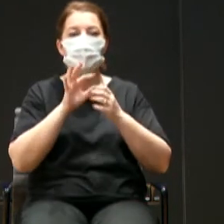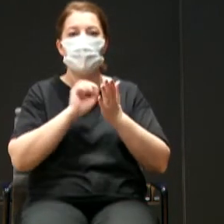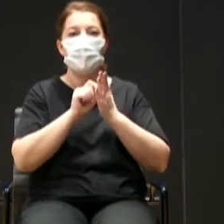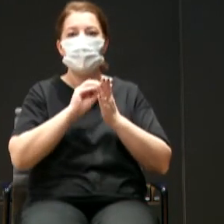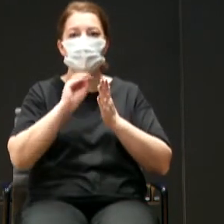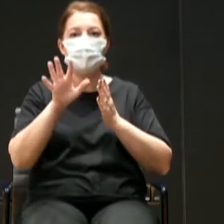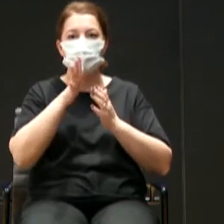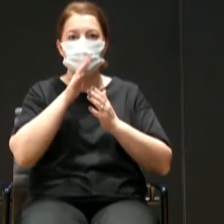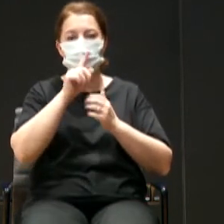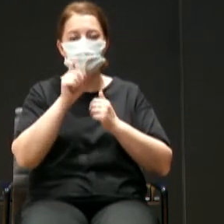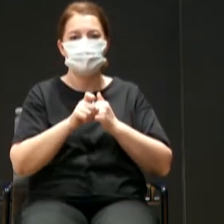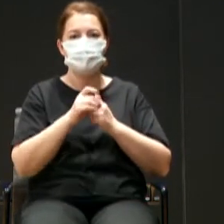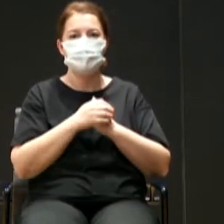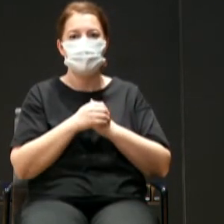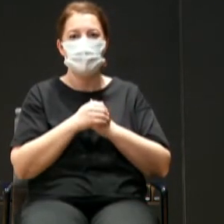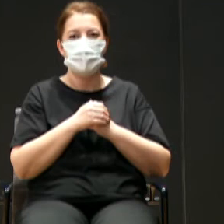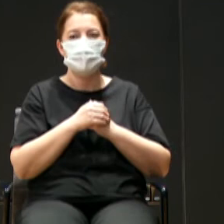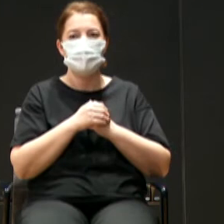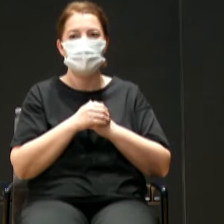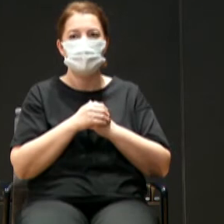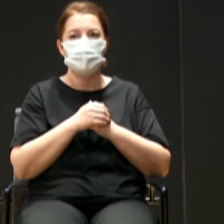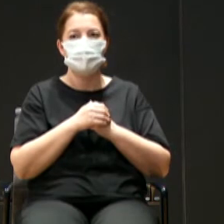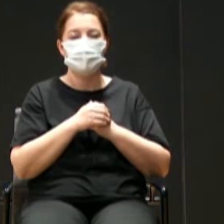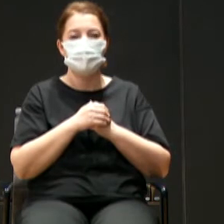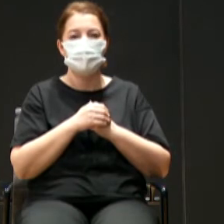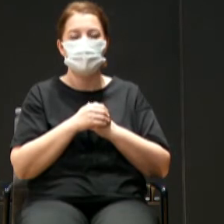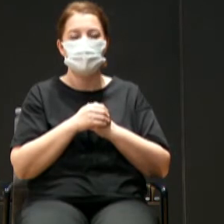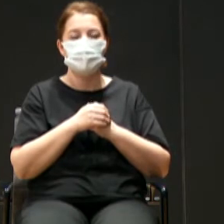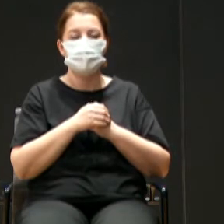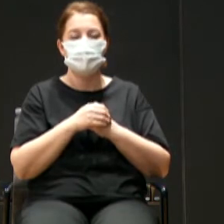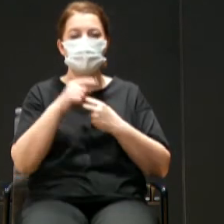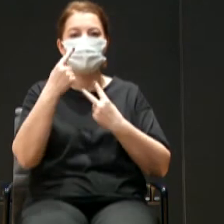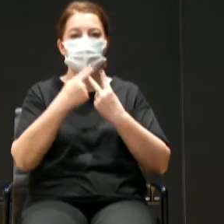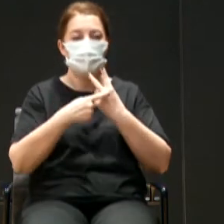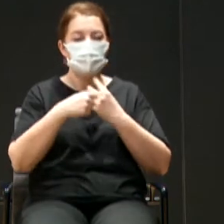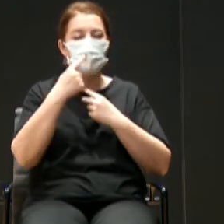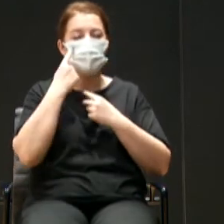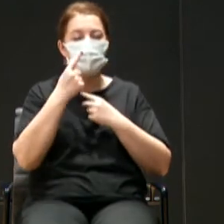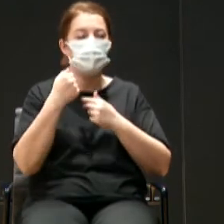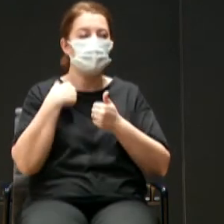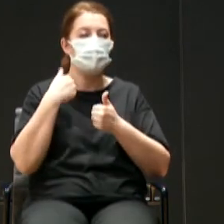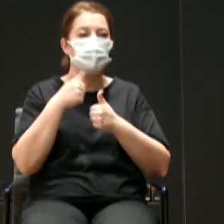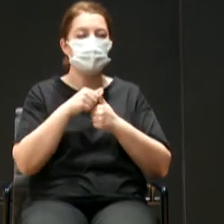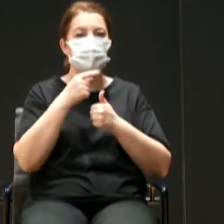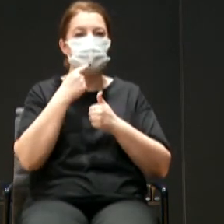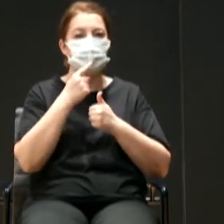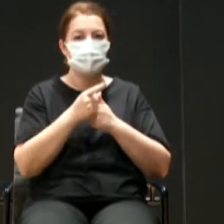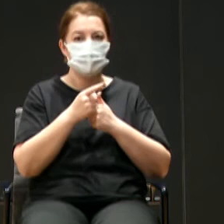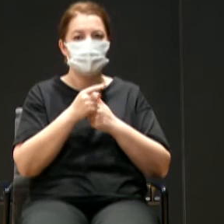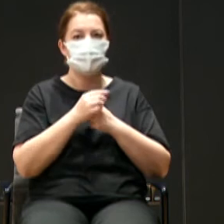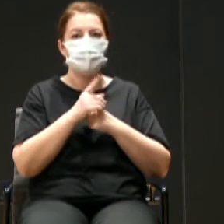Bitirdim, cevap vereyim kardeşim. Bitireceğim Allah merak Allah. Etme. Yakuplu'nun bakın her seferinde diyor ki ben bunu her seferinde söyleyeceğim.